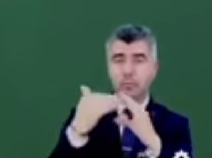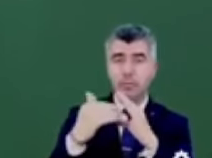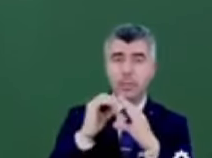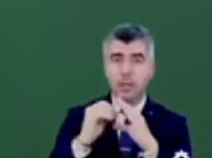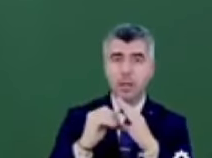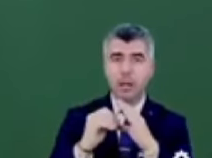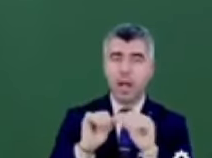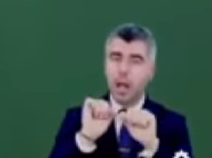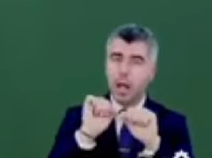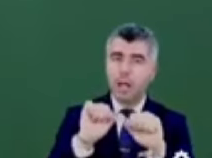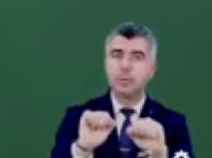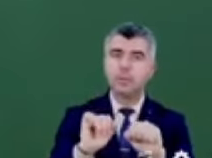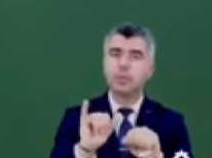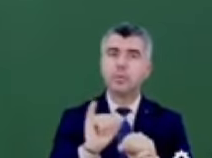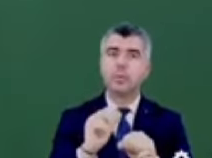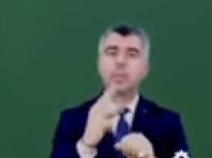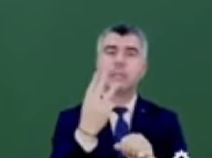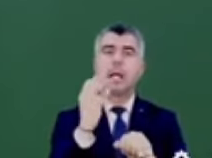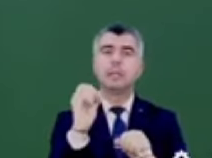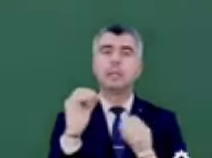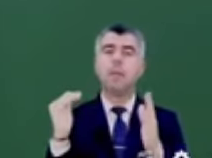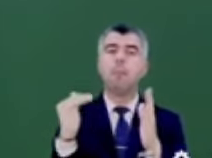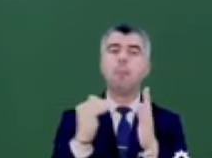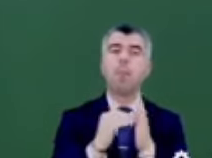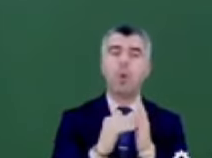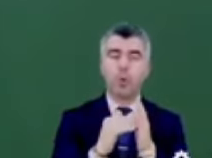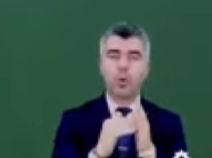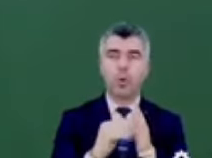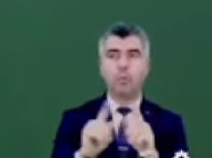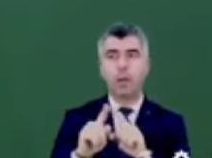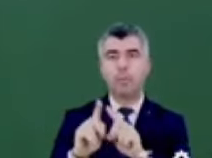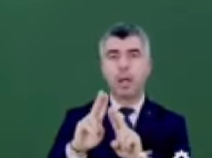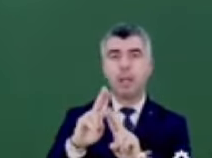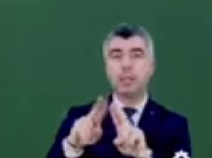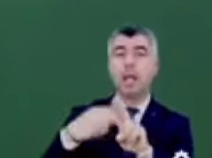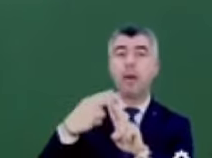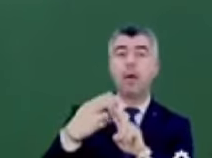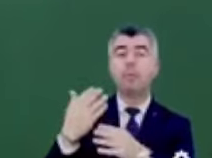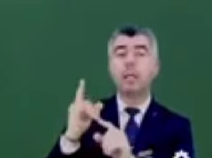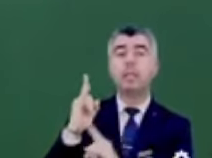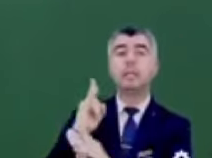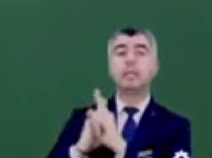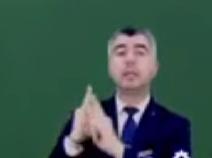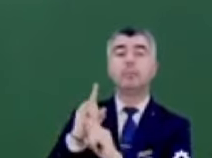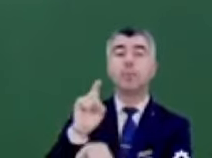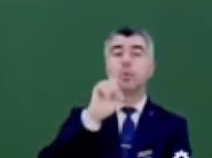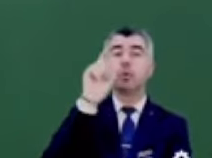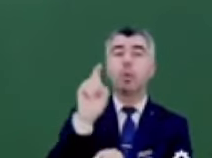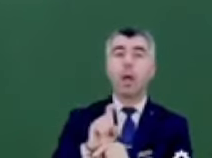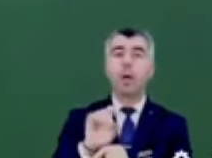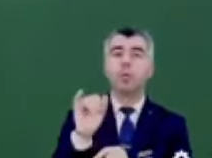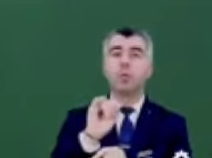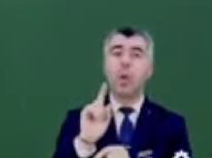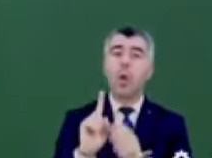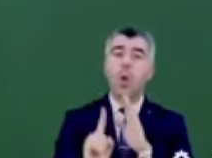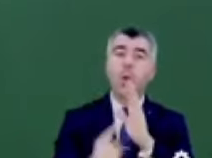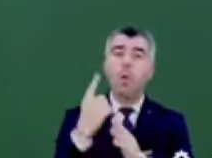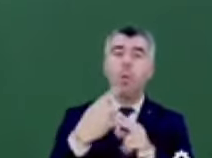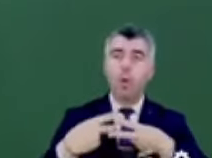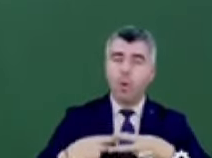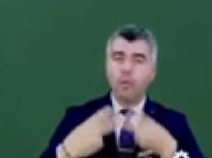تهم السكن ل 300 الف درهم وهذا ربما يجيب على واحد السؤال كانت تطرح في بدايه وضع اللبنات الاولى لهذا